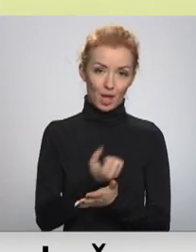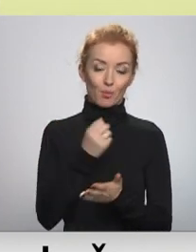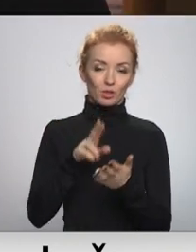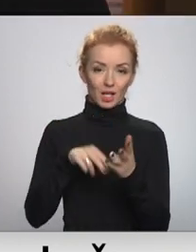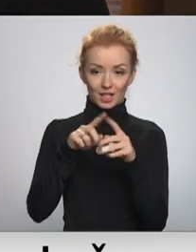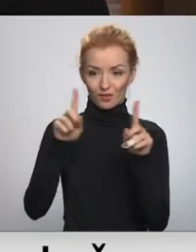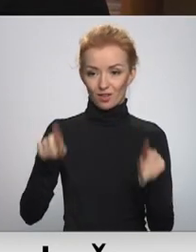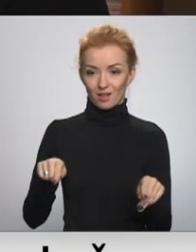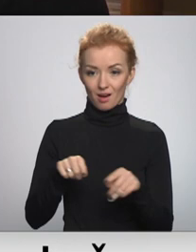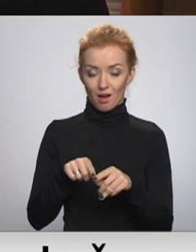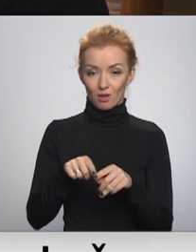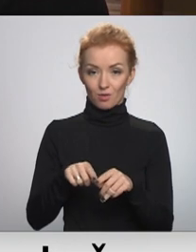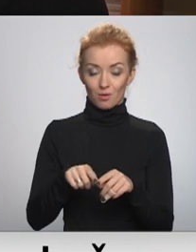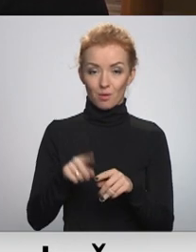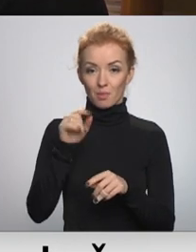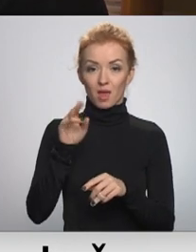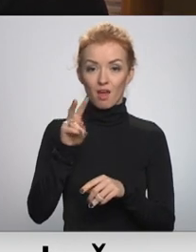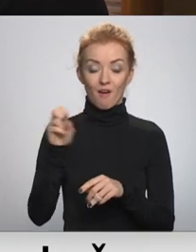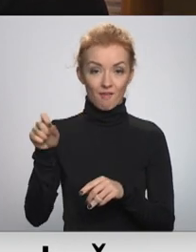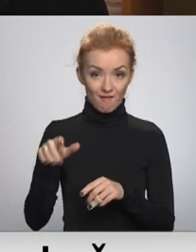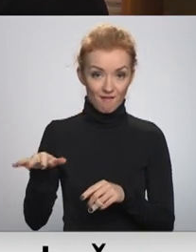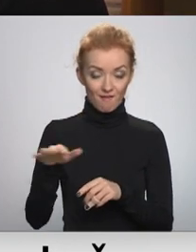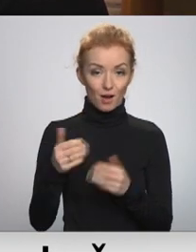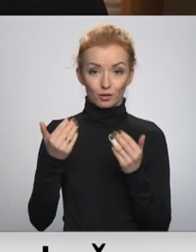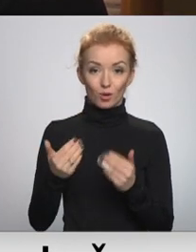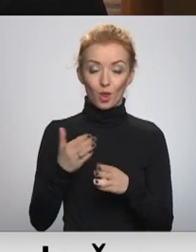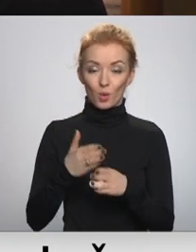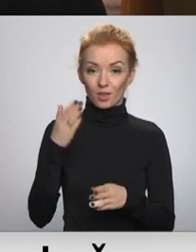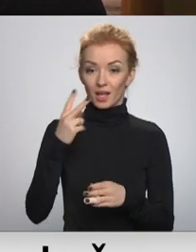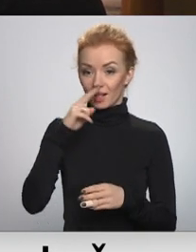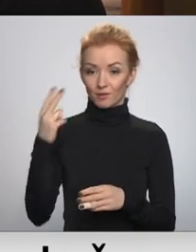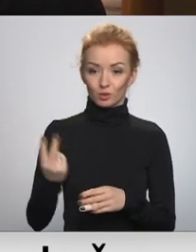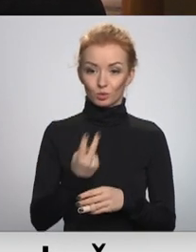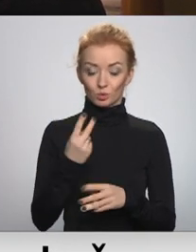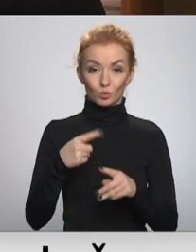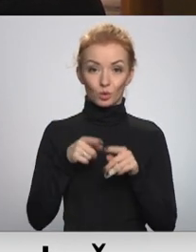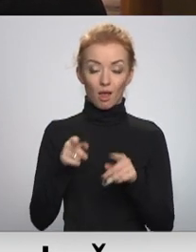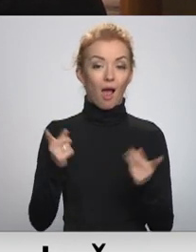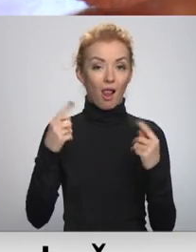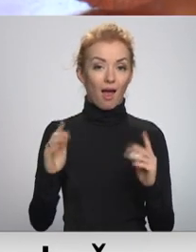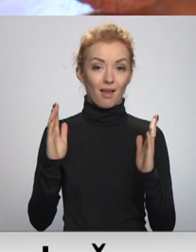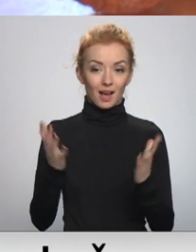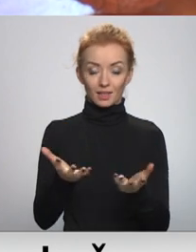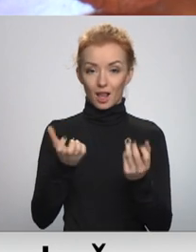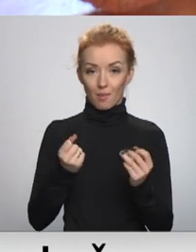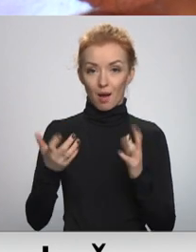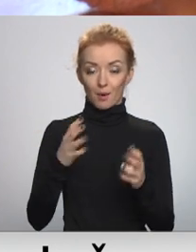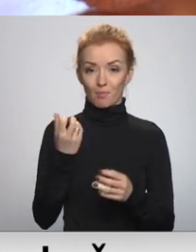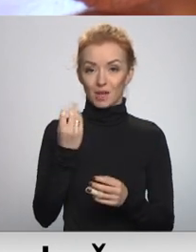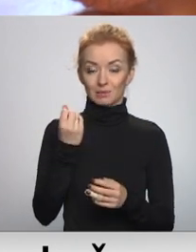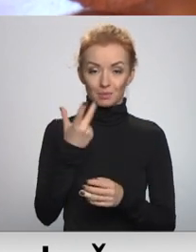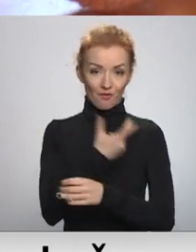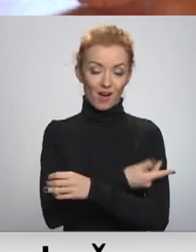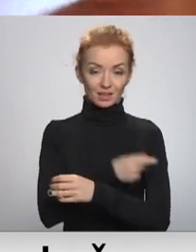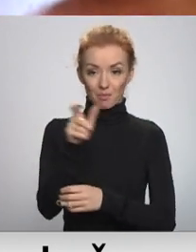certifikāta. Pienavā šodien izbraukuma certifikātu izsniegšana notika 2 stundas, kur laikā certifikātu saņēmuši ap 15